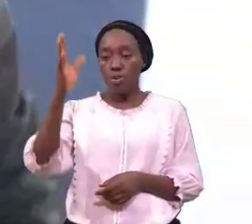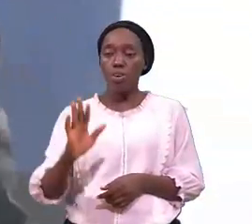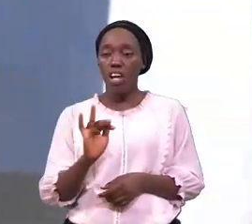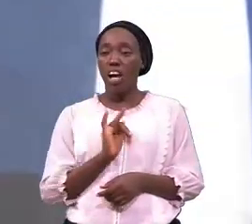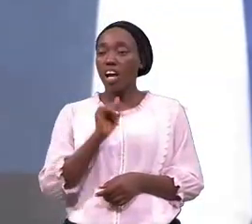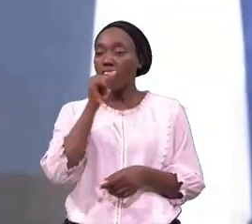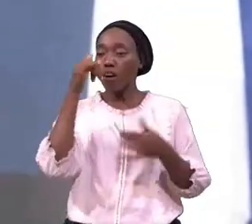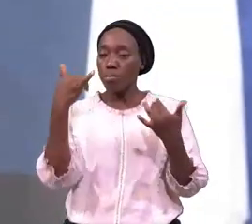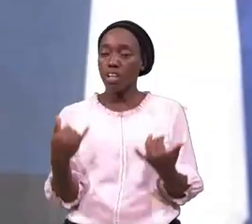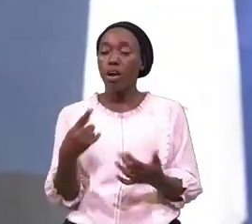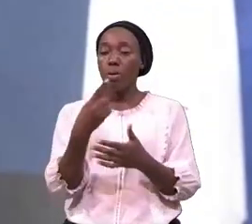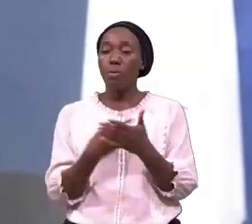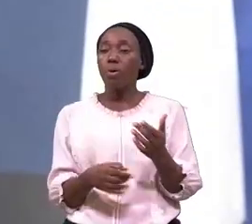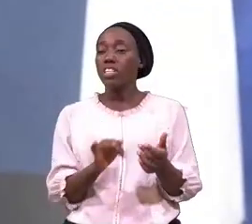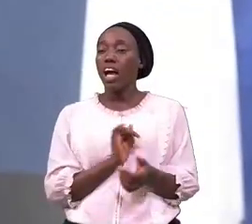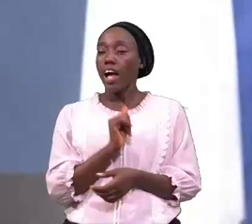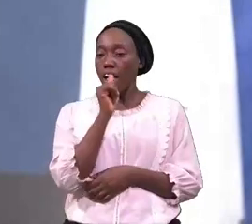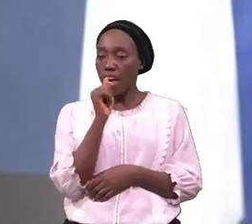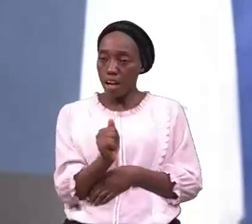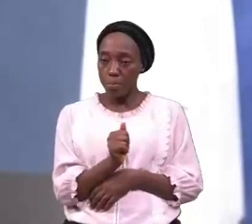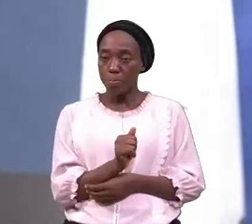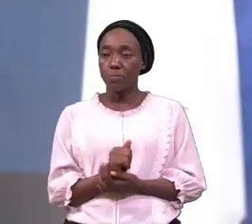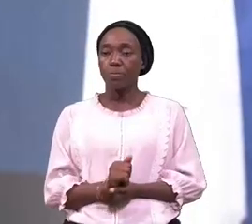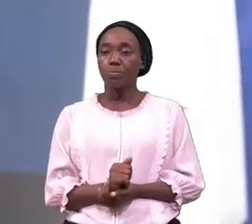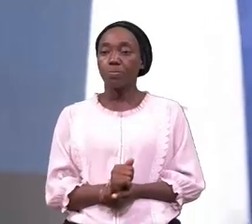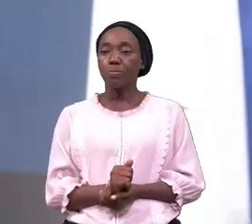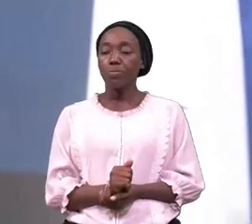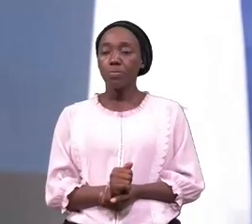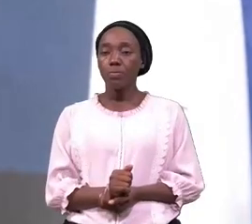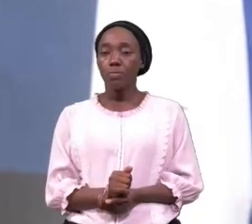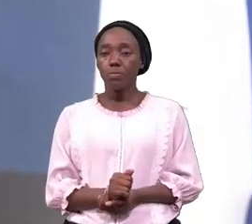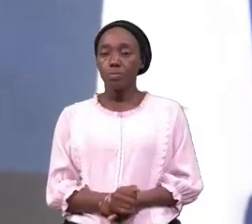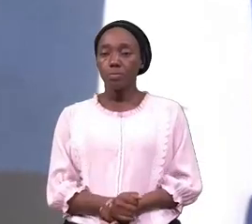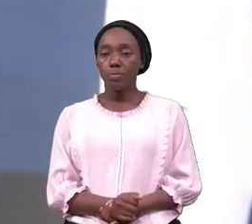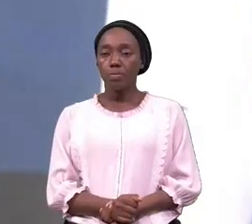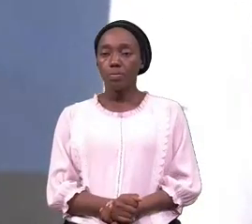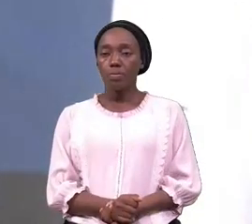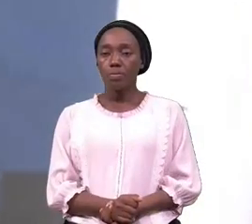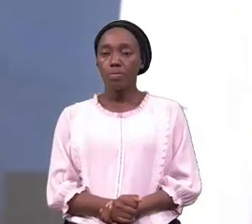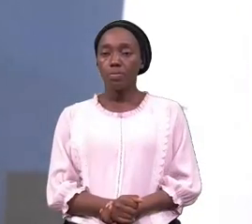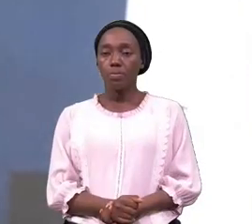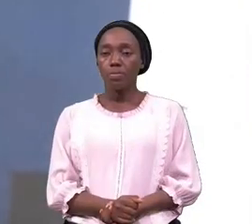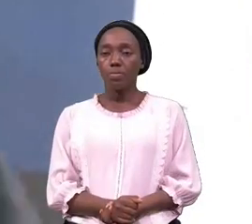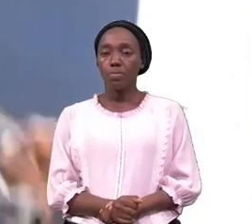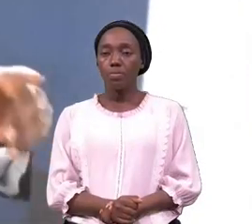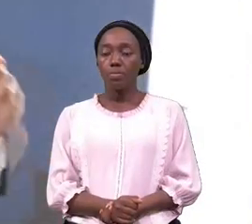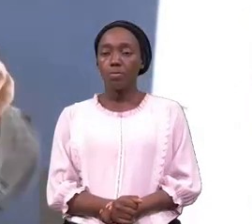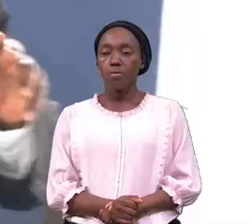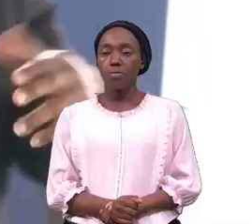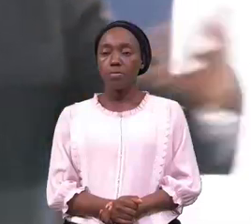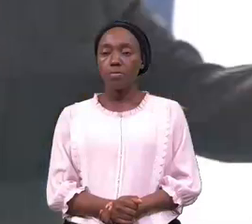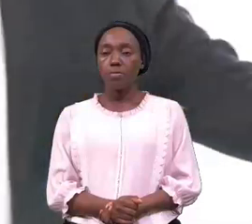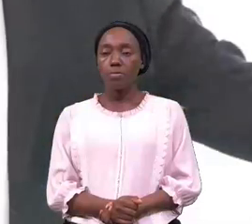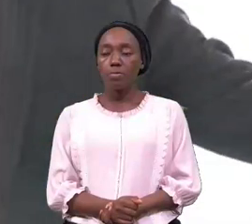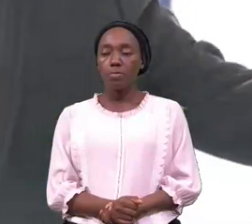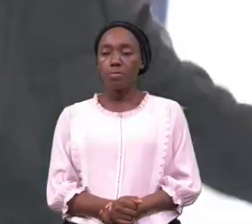On n'a pas besoin de la grâce de Dieu donc pour être un persécuteur, un autre violent, pour nuire aux gens. On ne peut pas dire la grâce de Dieu est venue, je suis toujours en train de nuire les gens. Non, on a besoin de la grâce de Dieu pour